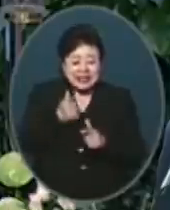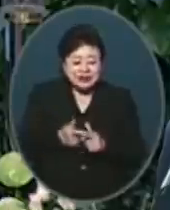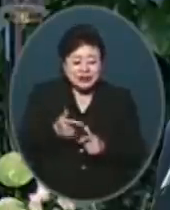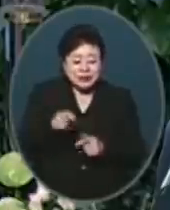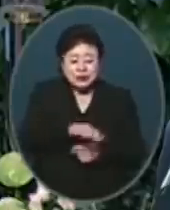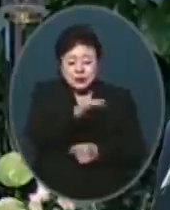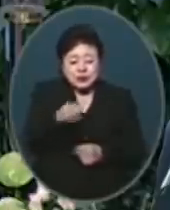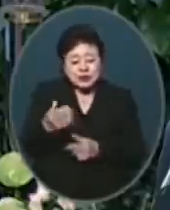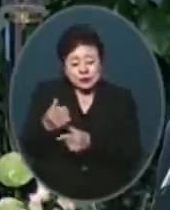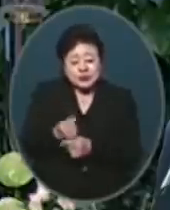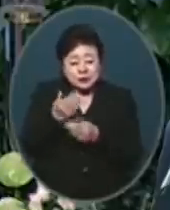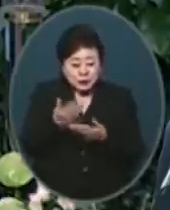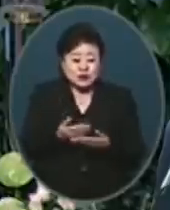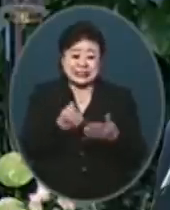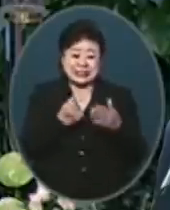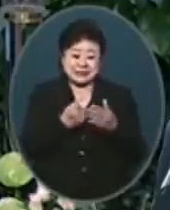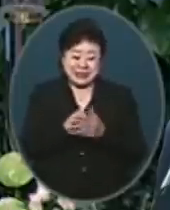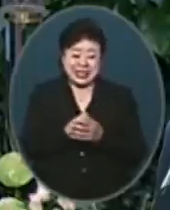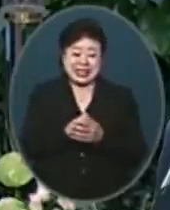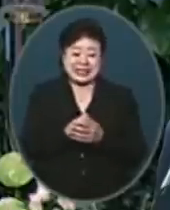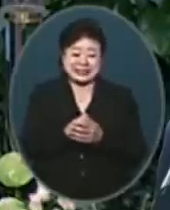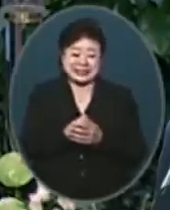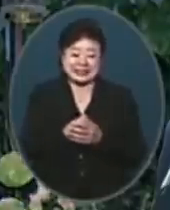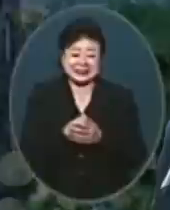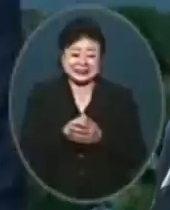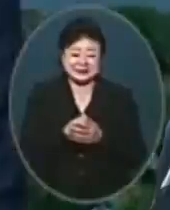예수님이 우리를 붙들어 주시기 때문에